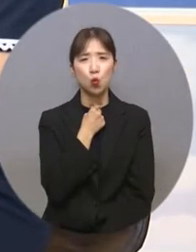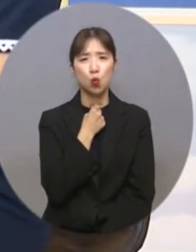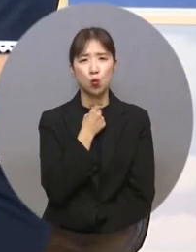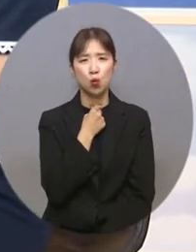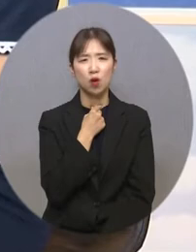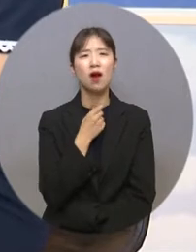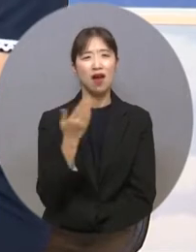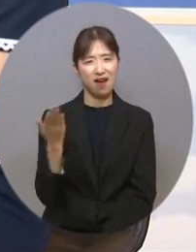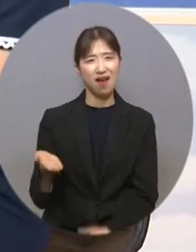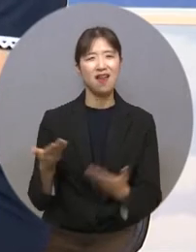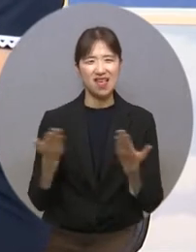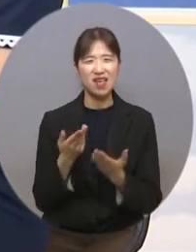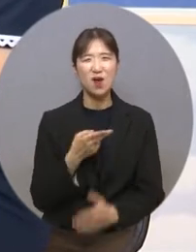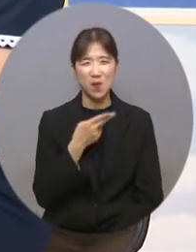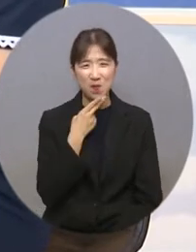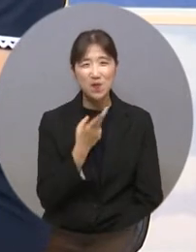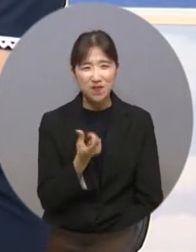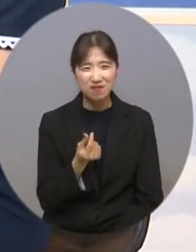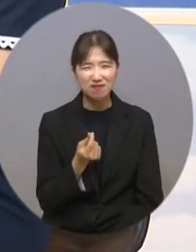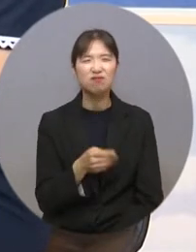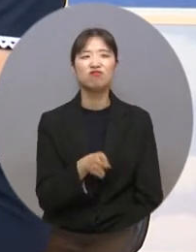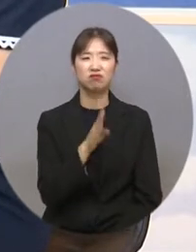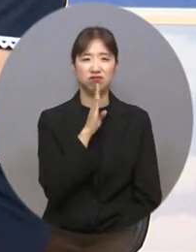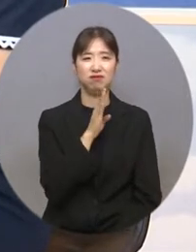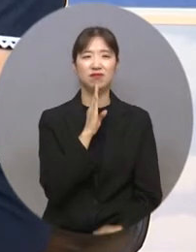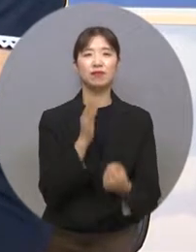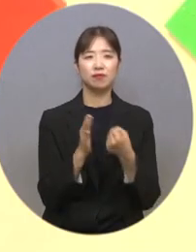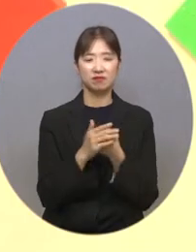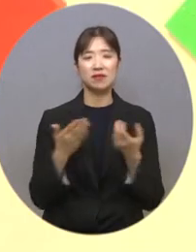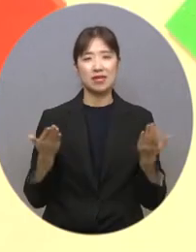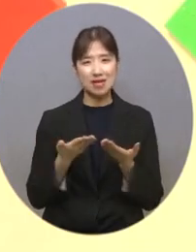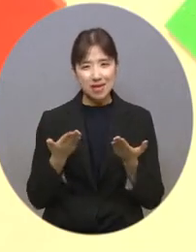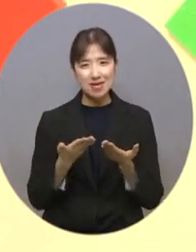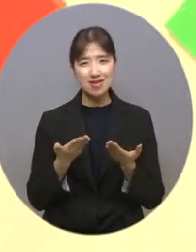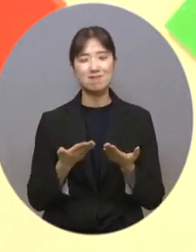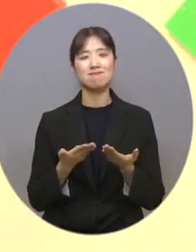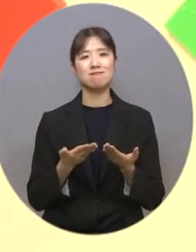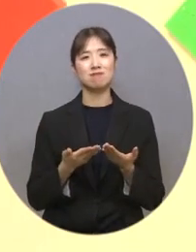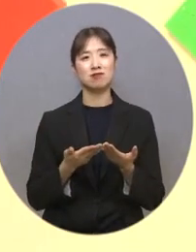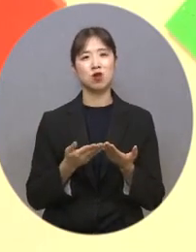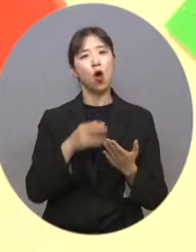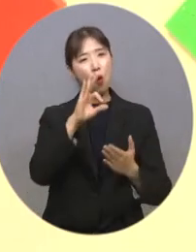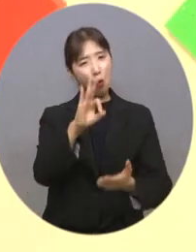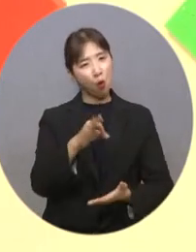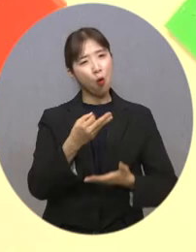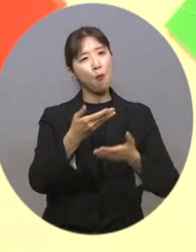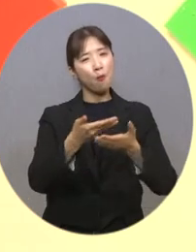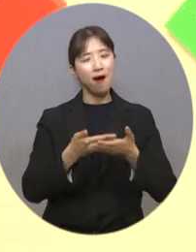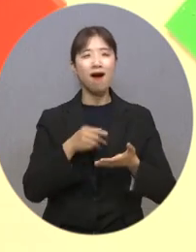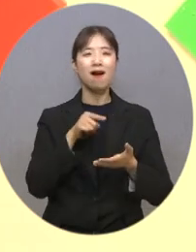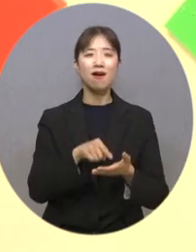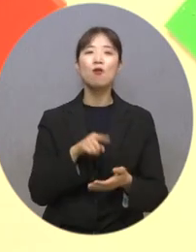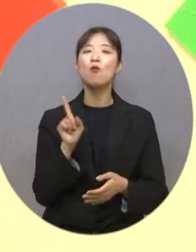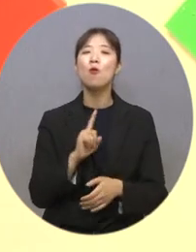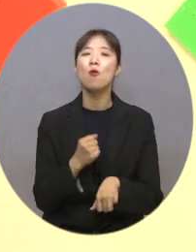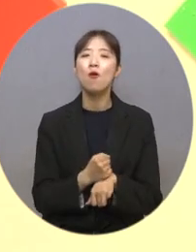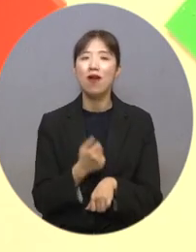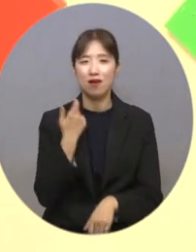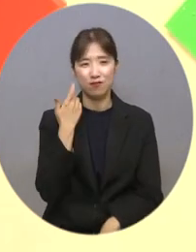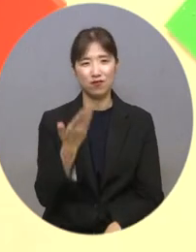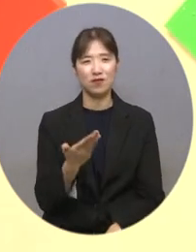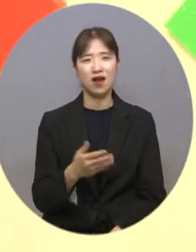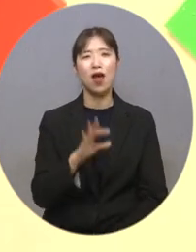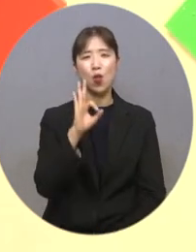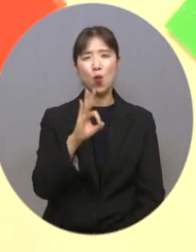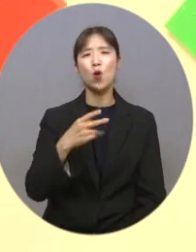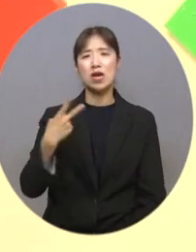직업이 그래서 없던 분이었다. 그러면서 직업을 가지면은 돈을 월급을 받는데 뭐를 할까? 그랬더니 단돈